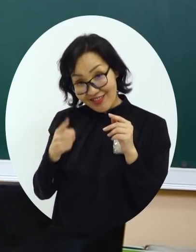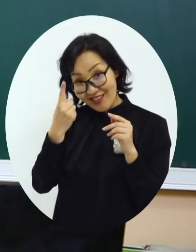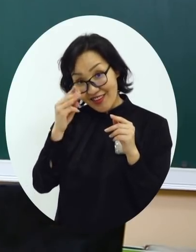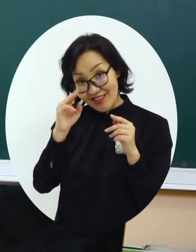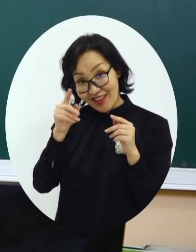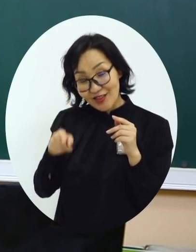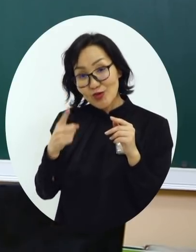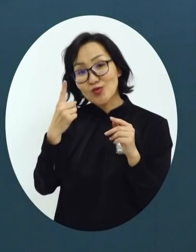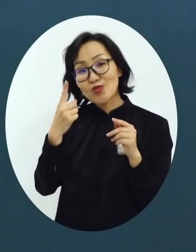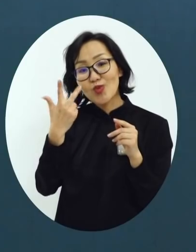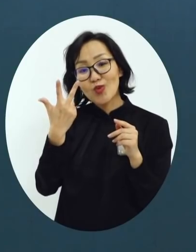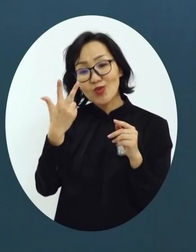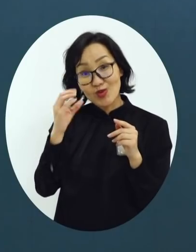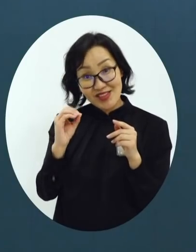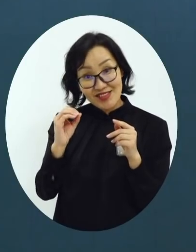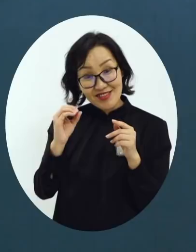нэг тал нь